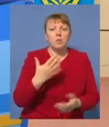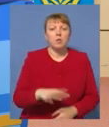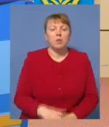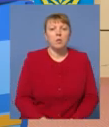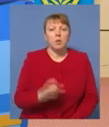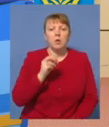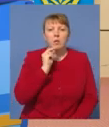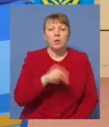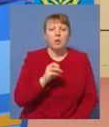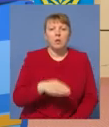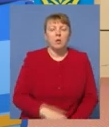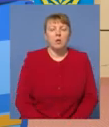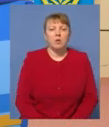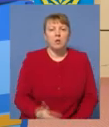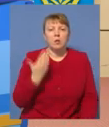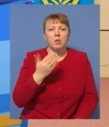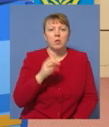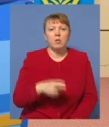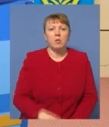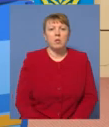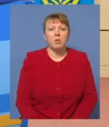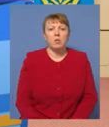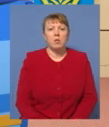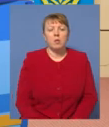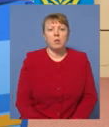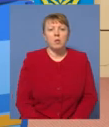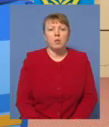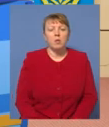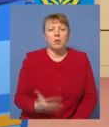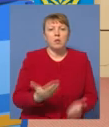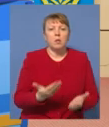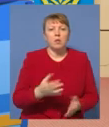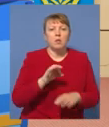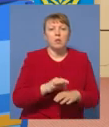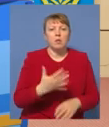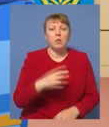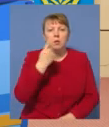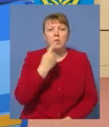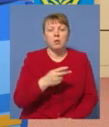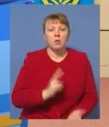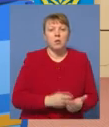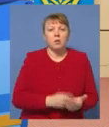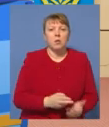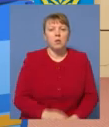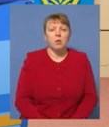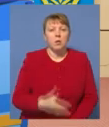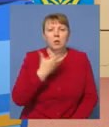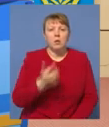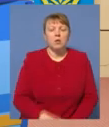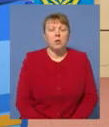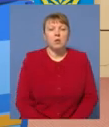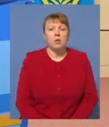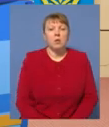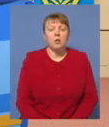обвинительным актом, а уже на раннем этапе смотрит, есть ли в отношении этого лица доказательства или нету,